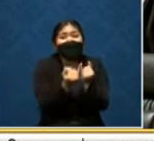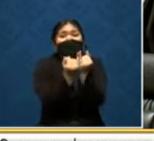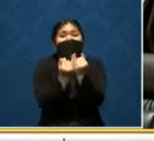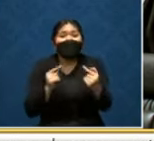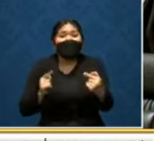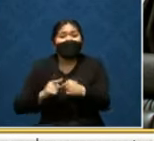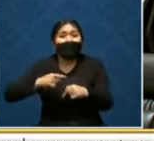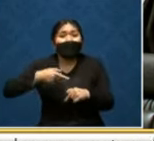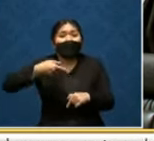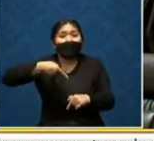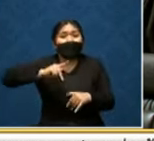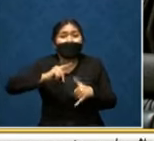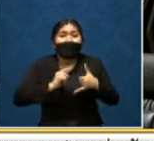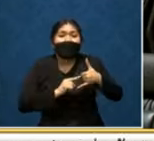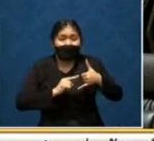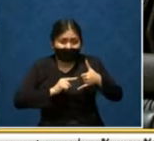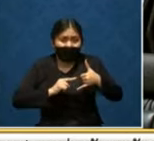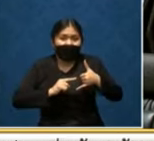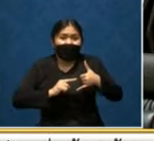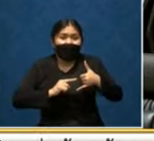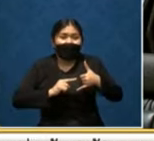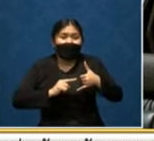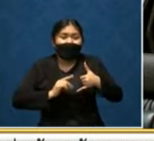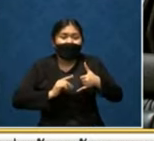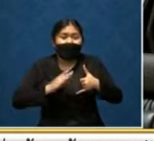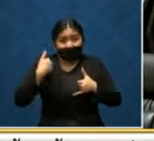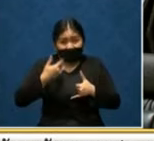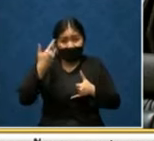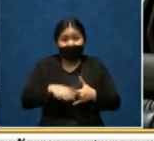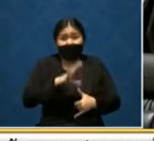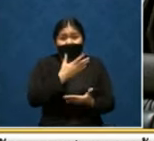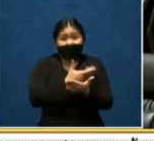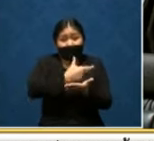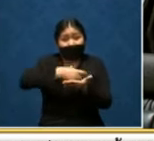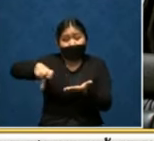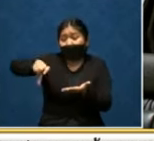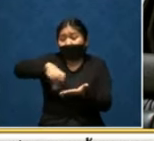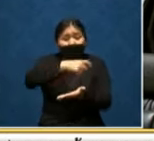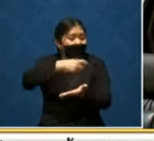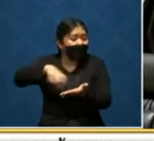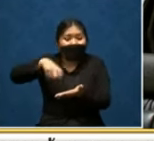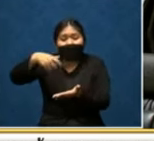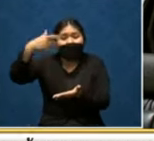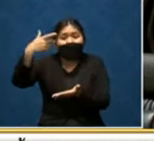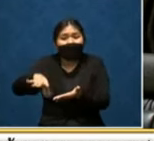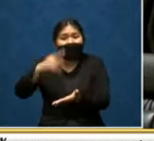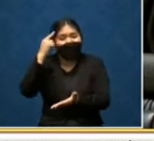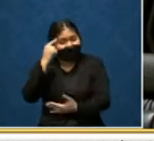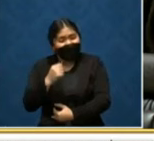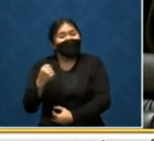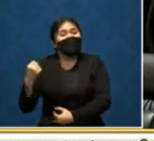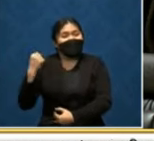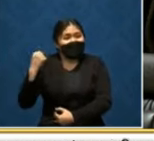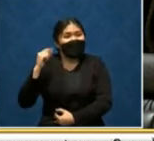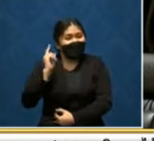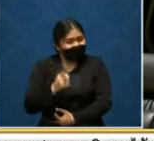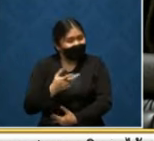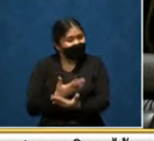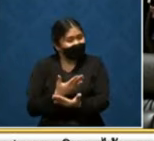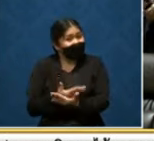สาวป.ปลาเป็นอย่างมากท่านประธานครับหลังจากโอนไปโอนมาด้วยความที่มั่นอกมั่นใจว่าจะได้รับ